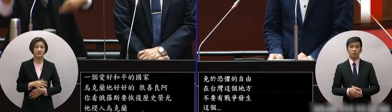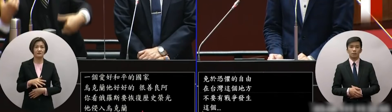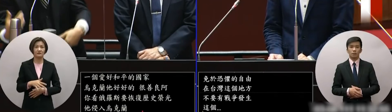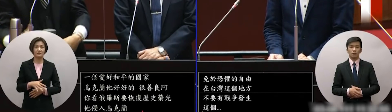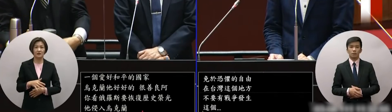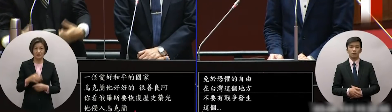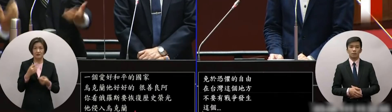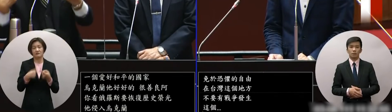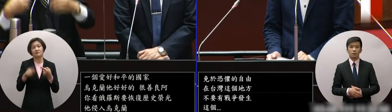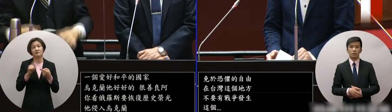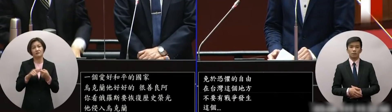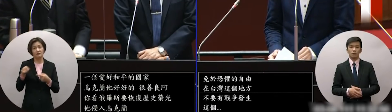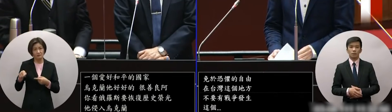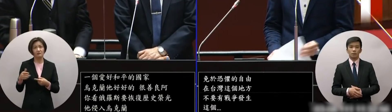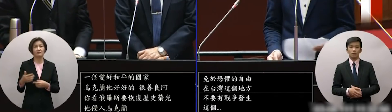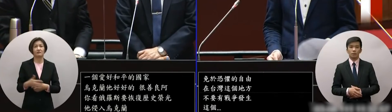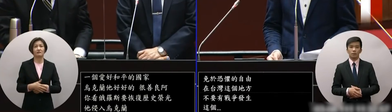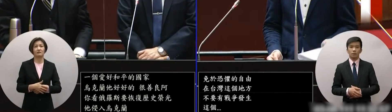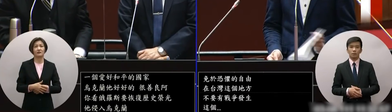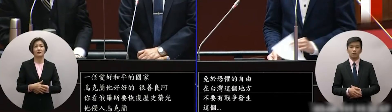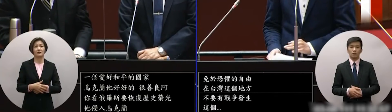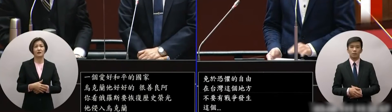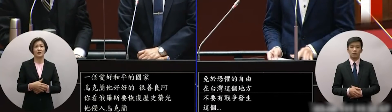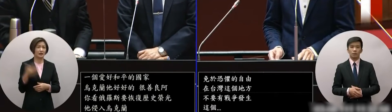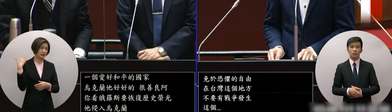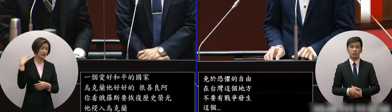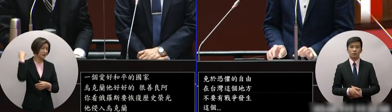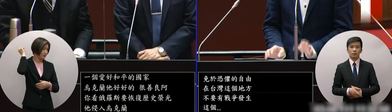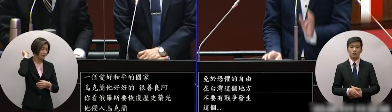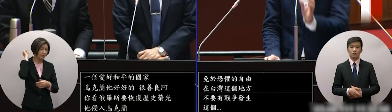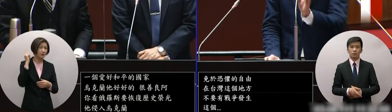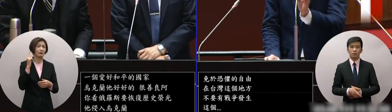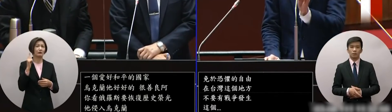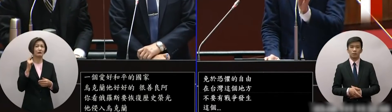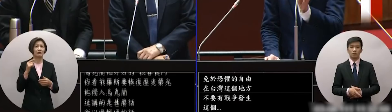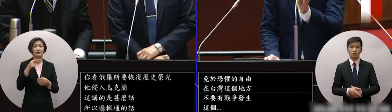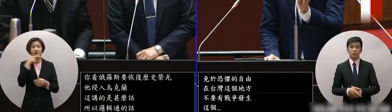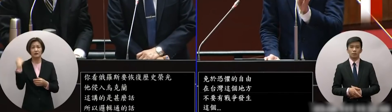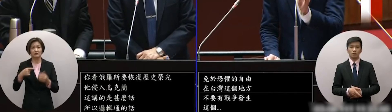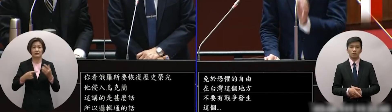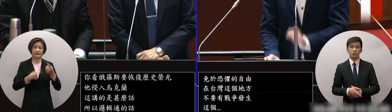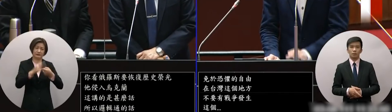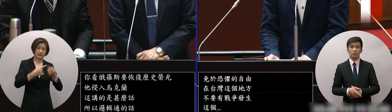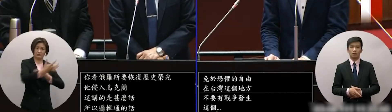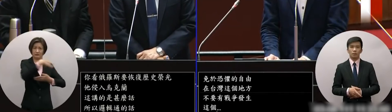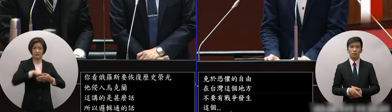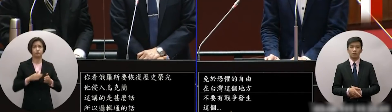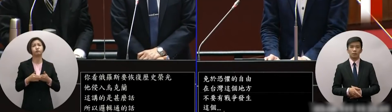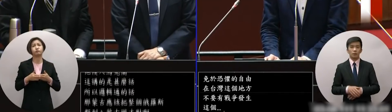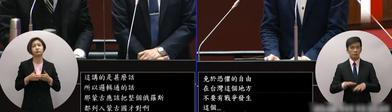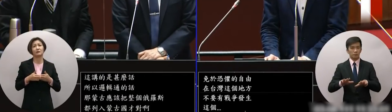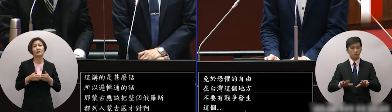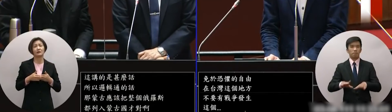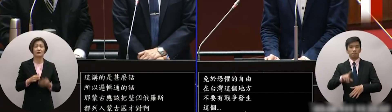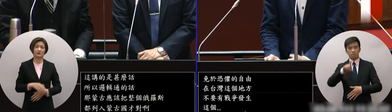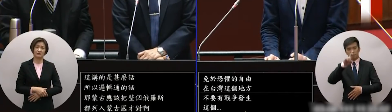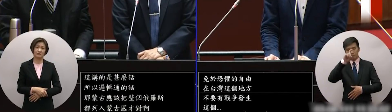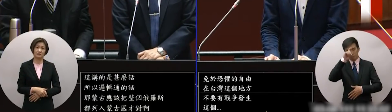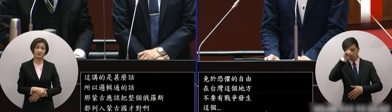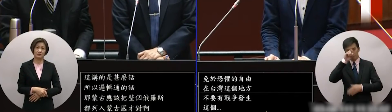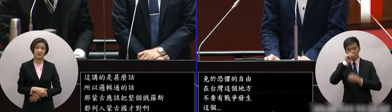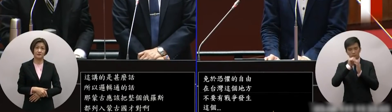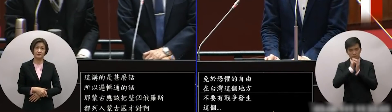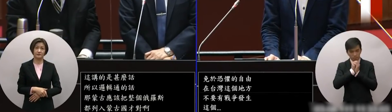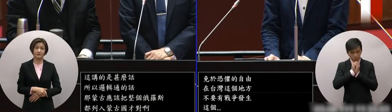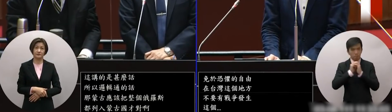个俄罗斯都列入蒙古国才对啊。 我们还是衷心的期盼祈求世